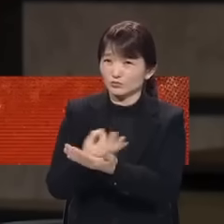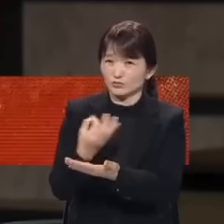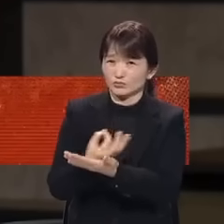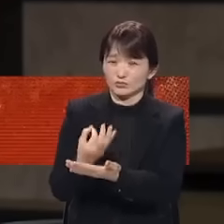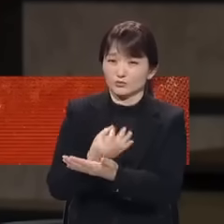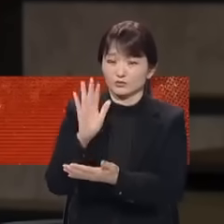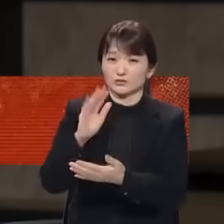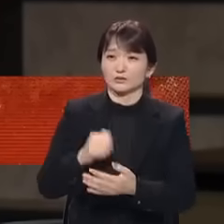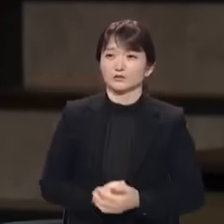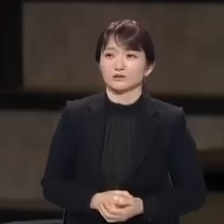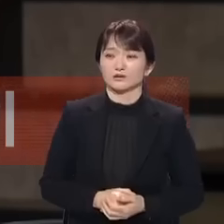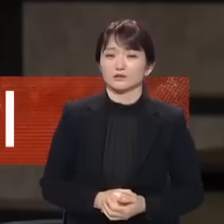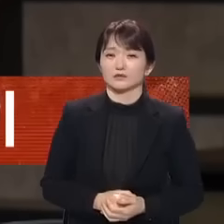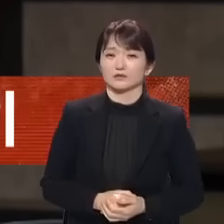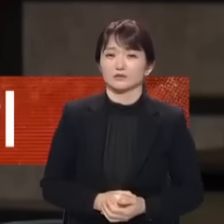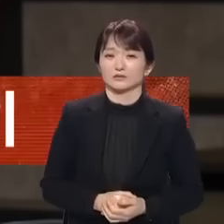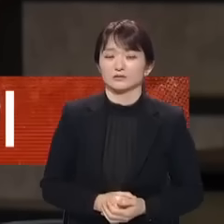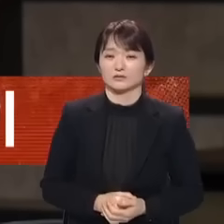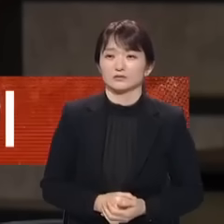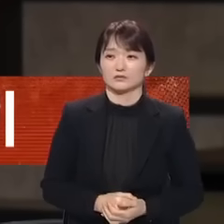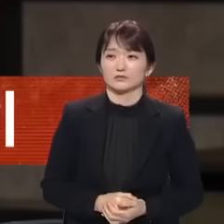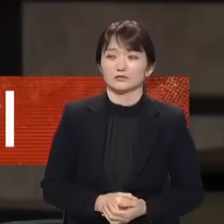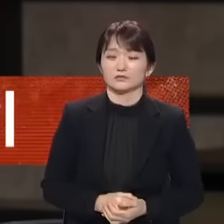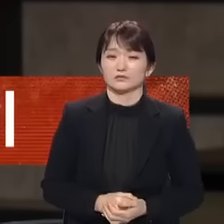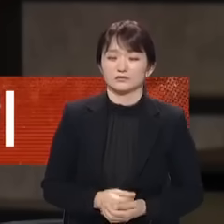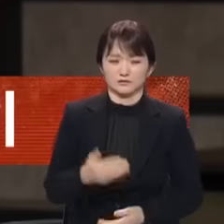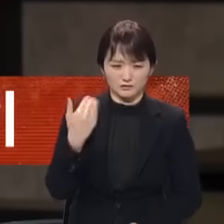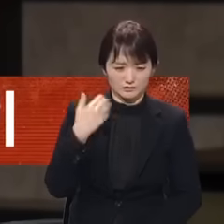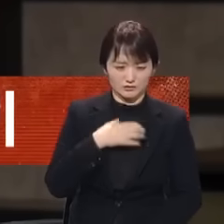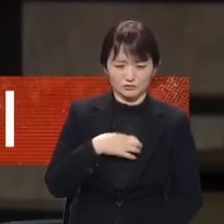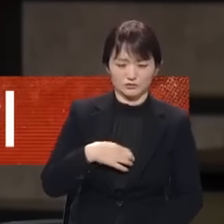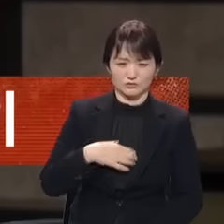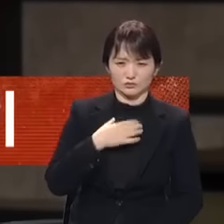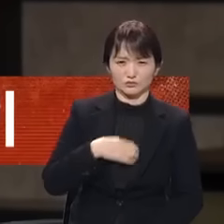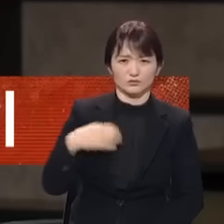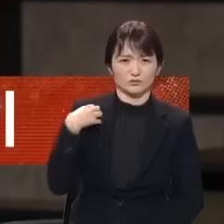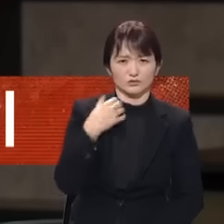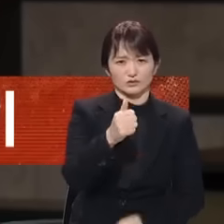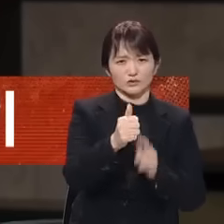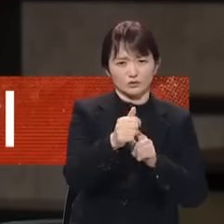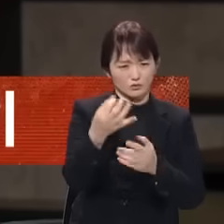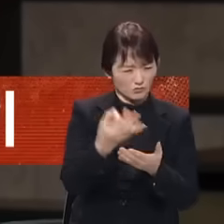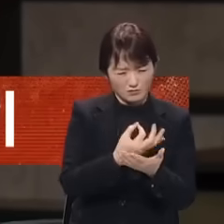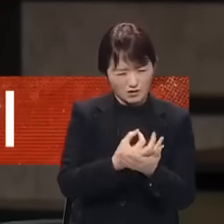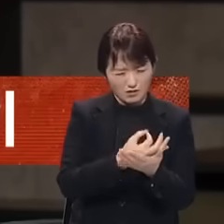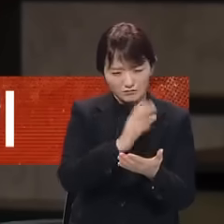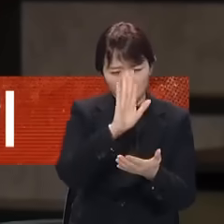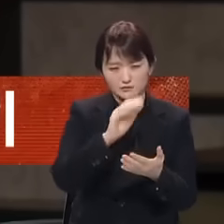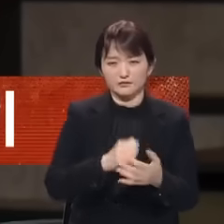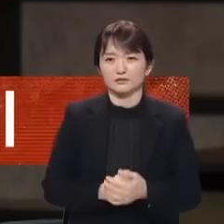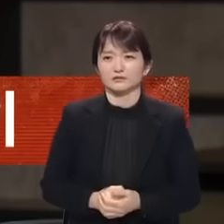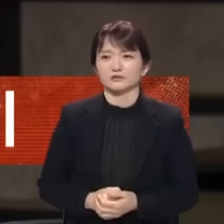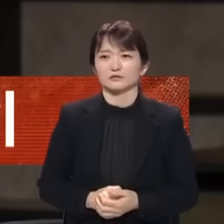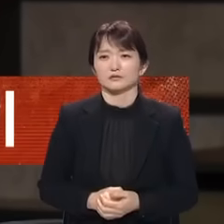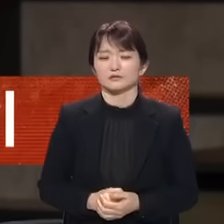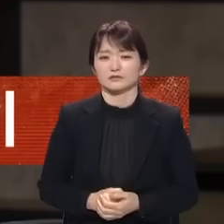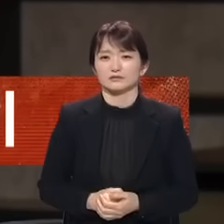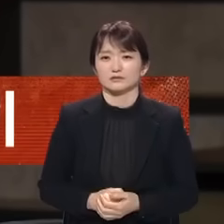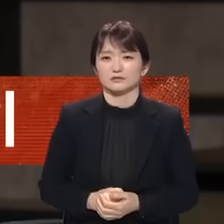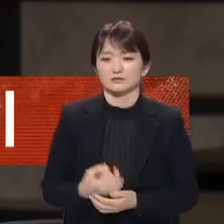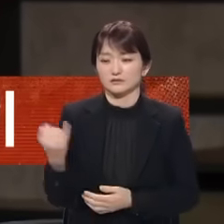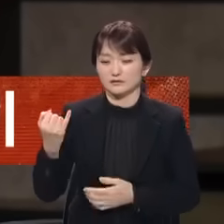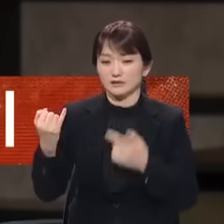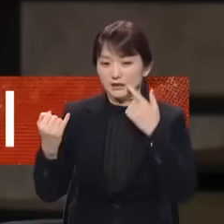막 명품을 펑펑 쓸 수 있는 그런 건 아니잖아요. 그러니까 이 여성은 지금으로 보면 그 공범이 아니라면 아버지도 남편도